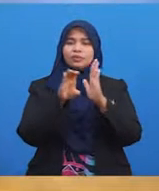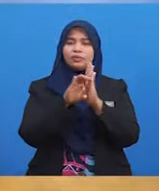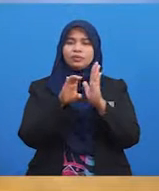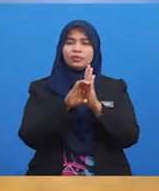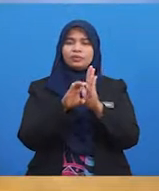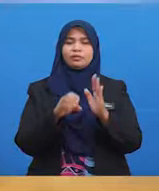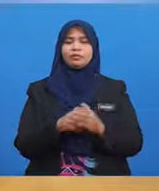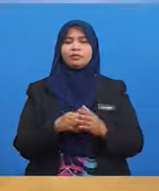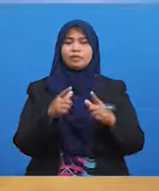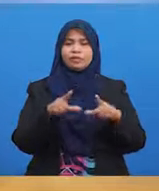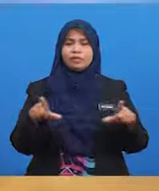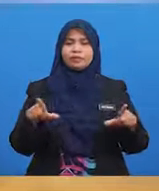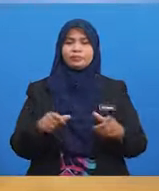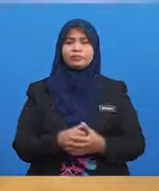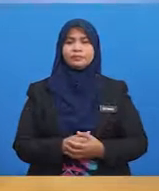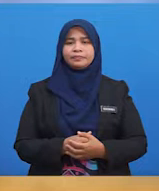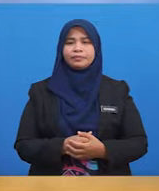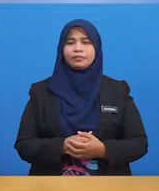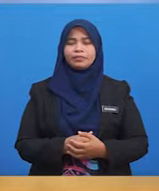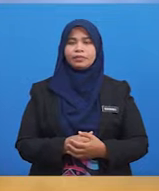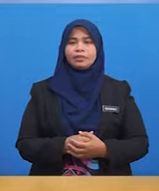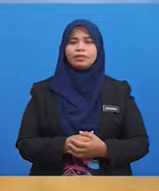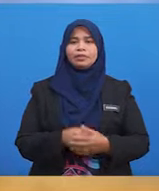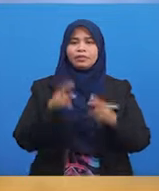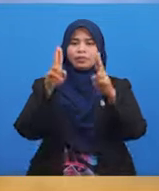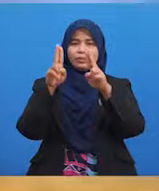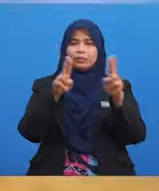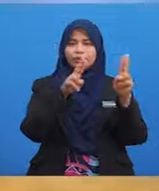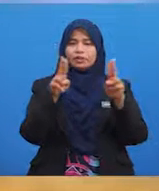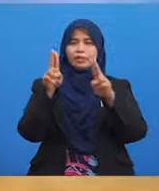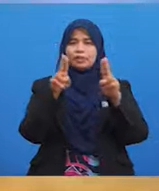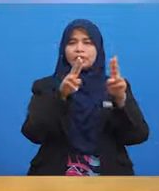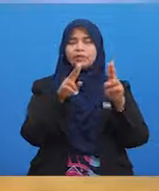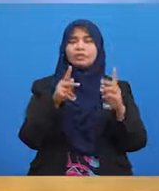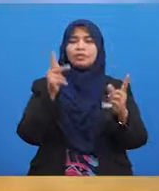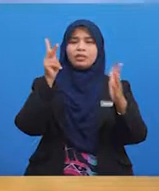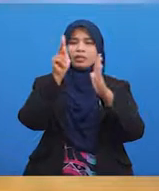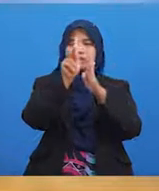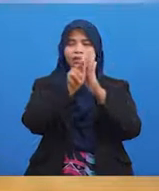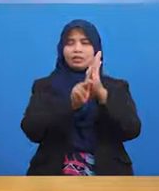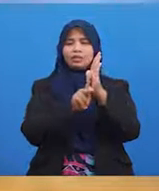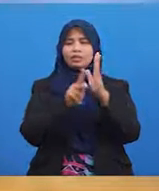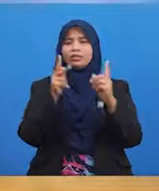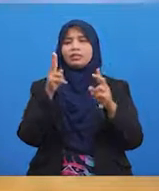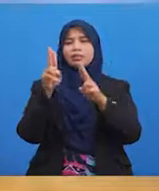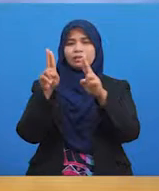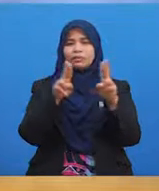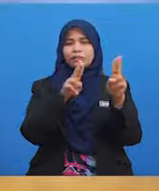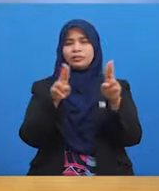contoh-contoh yang lain. Udara. Ke udara.